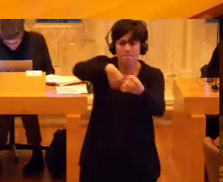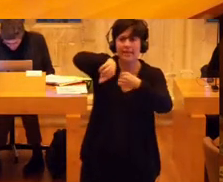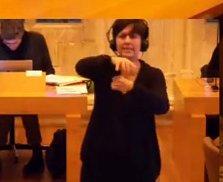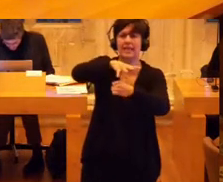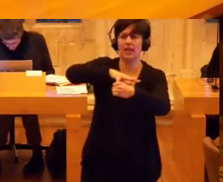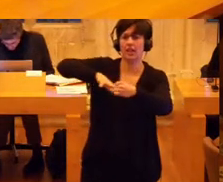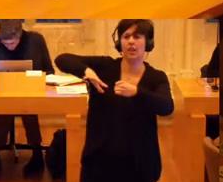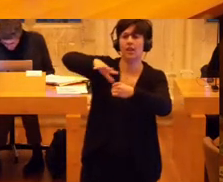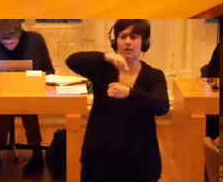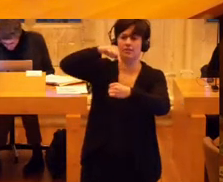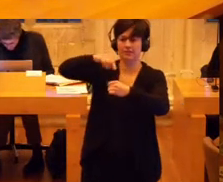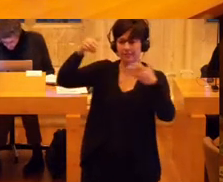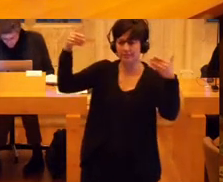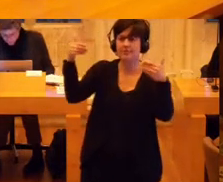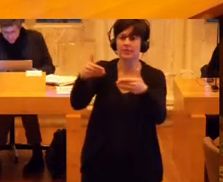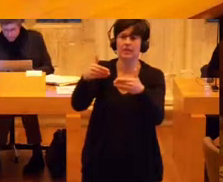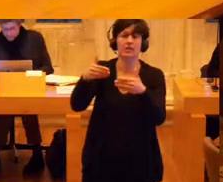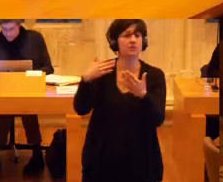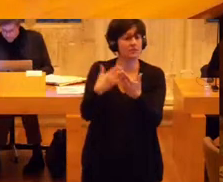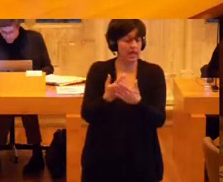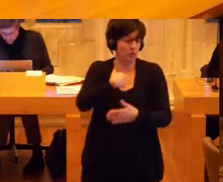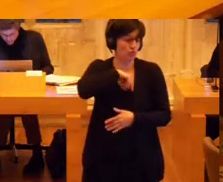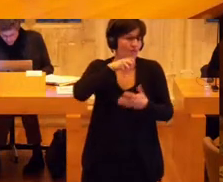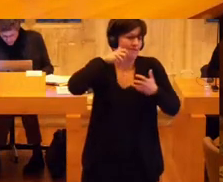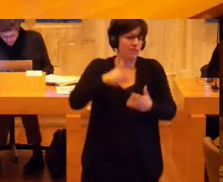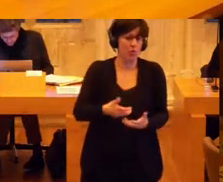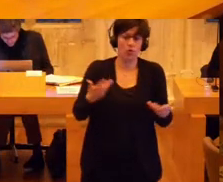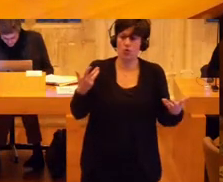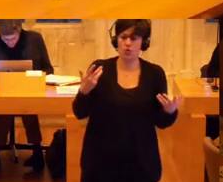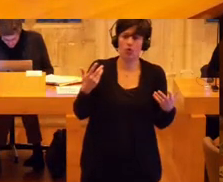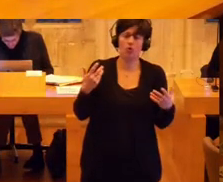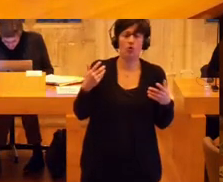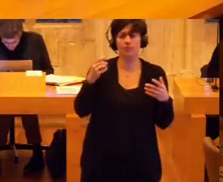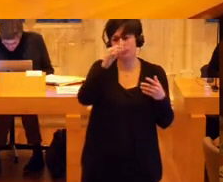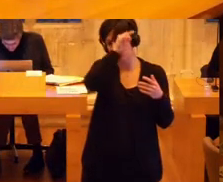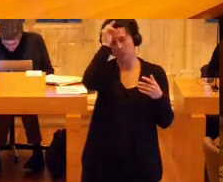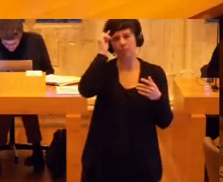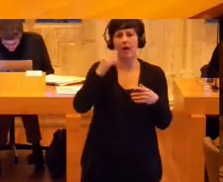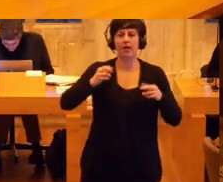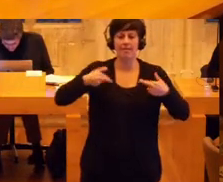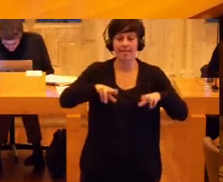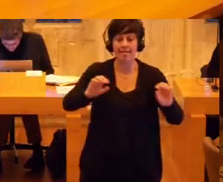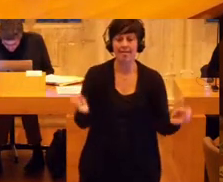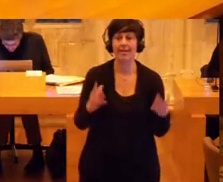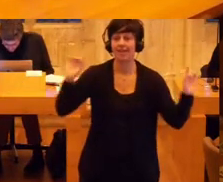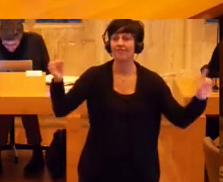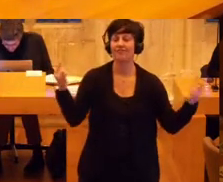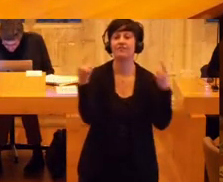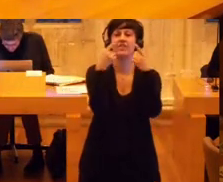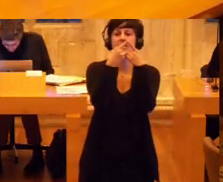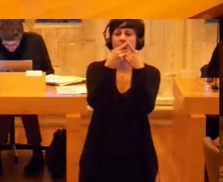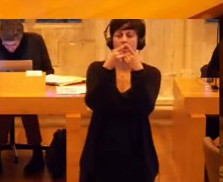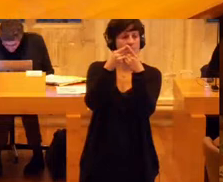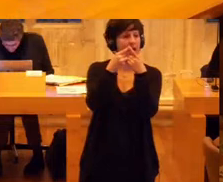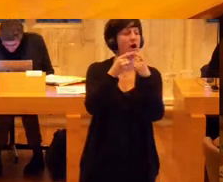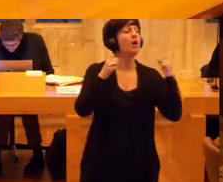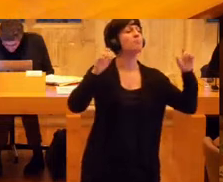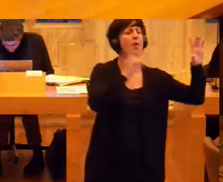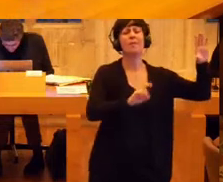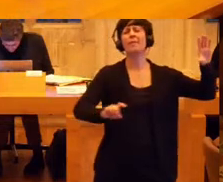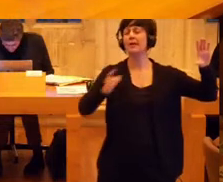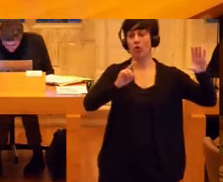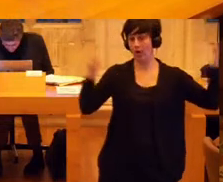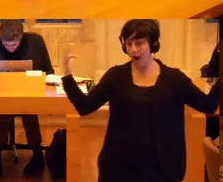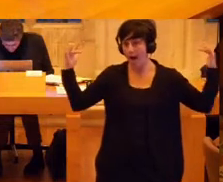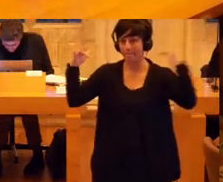presqu'île. Bien évidemment, c'est une volonté que nous avions de resserrer cet éclat final pour lui donner plus de brillance encore,